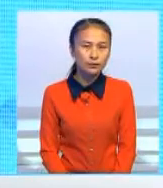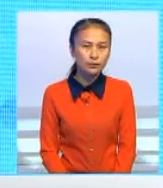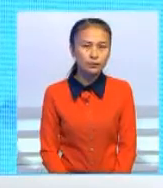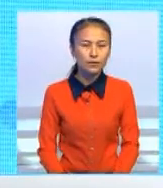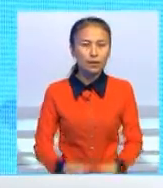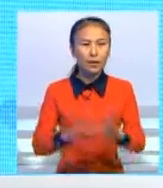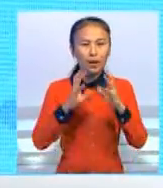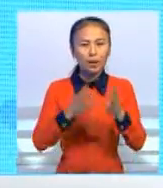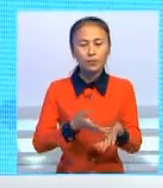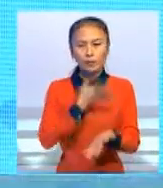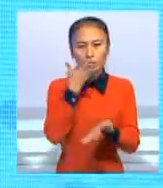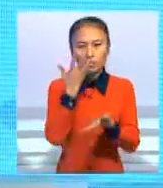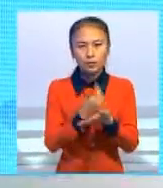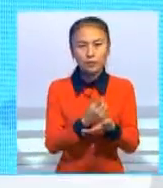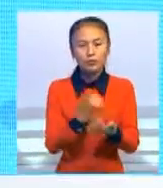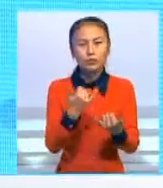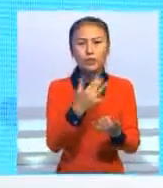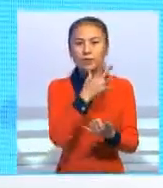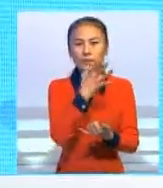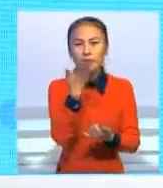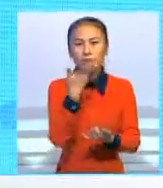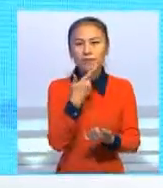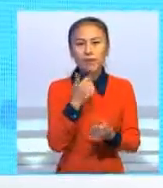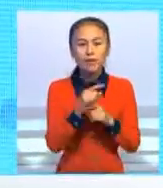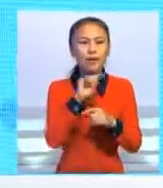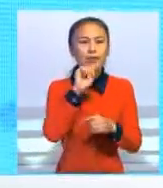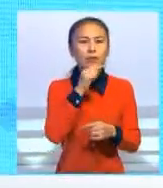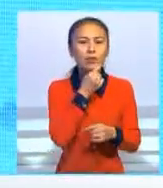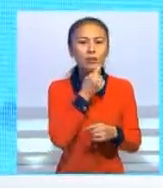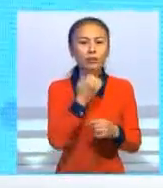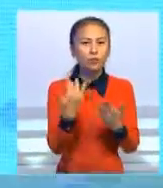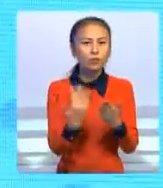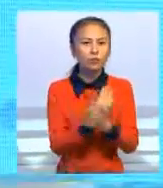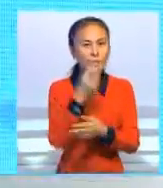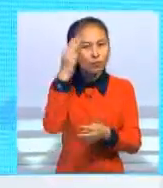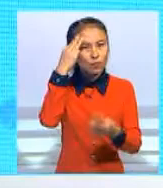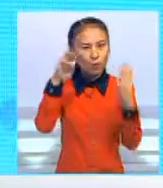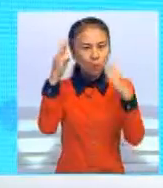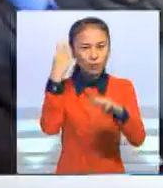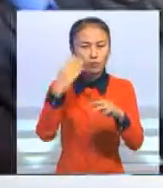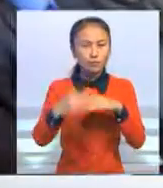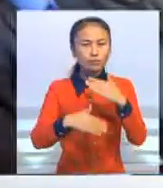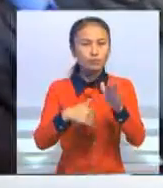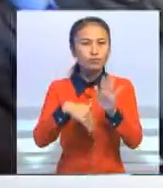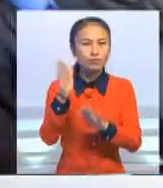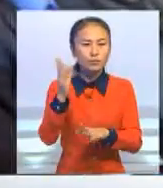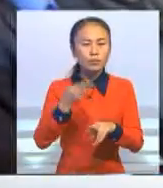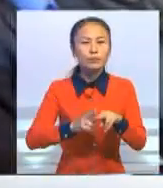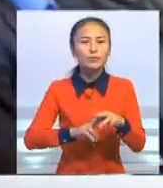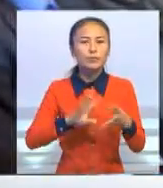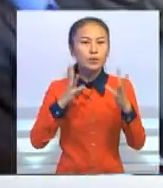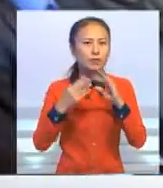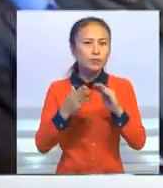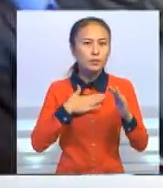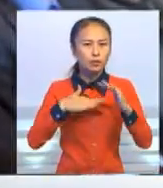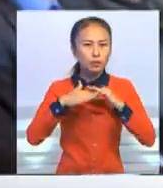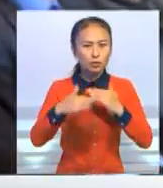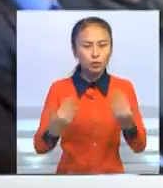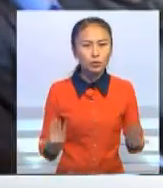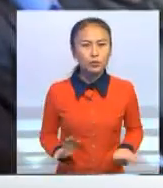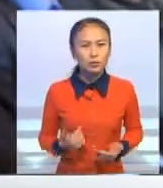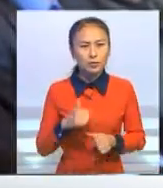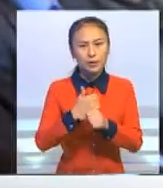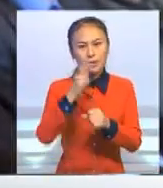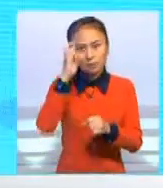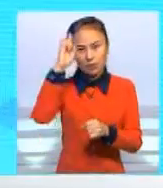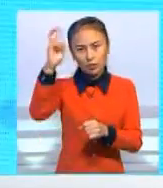Әлемдік озық елдер қазіргі уақытта цифрлық экономика моделіне қарқынды көшуде. Осы тұрғыда елімізде мемлекет